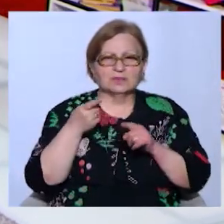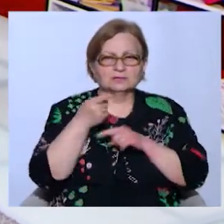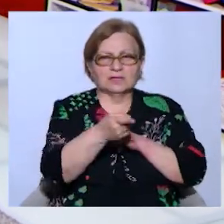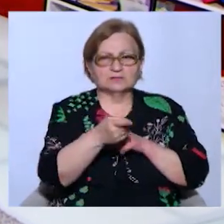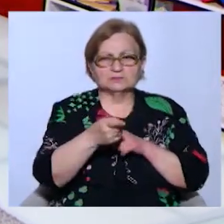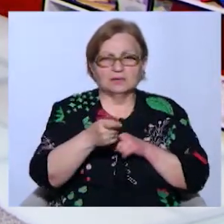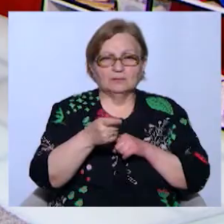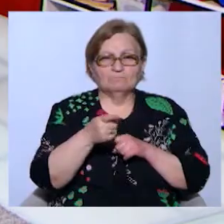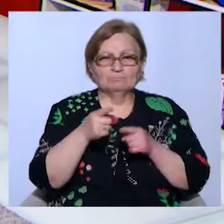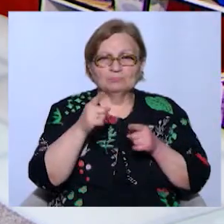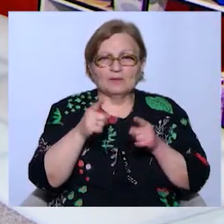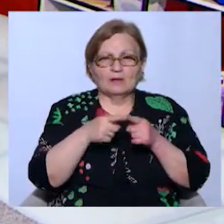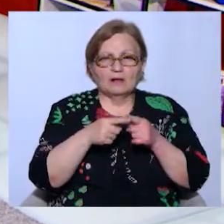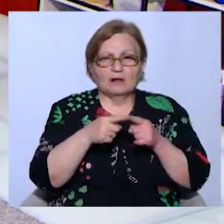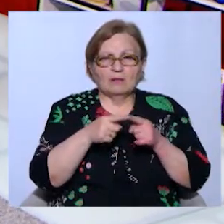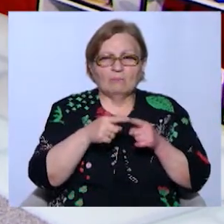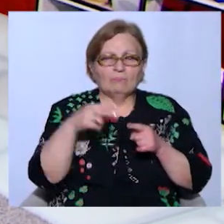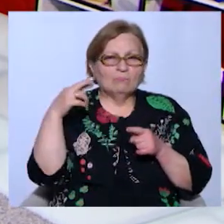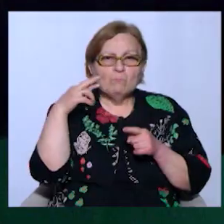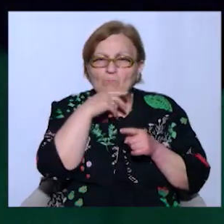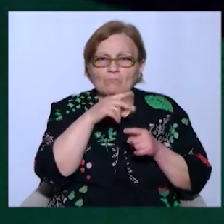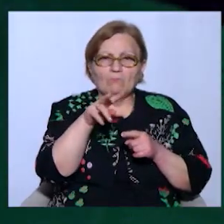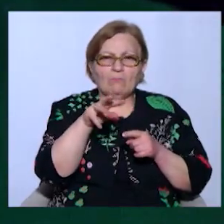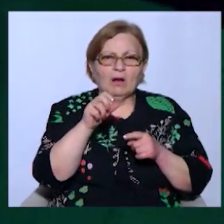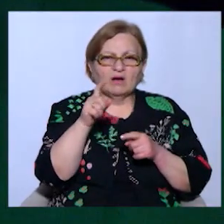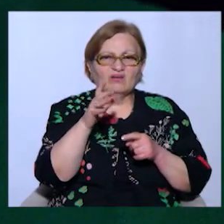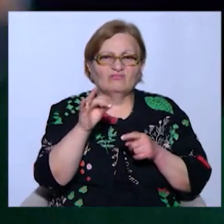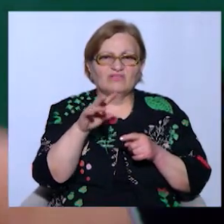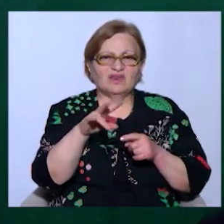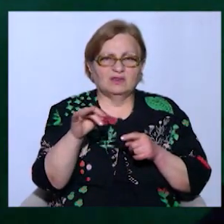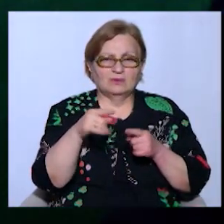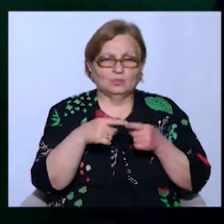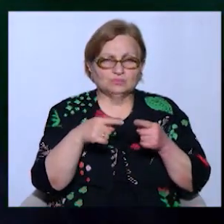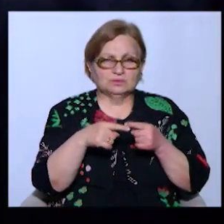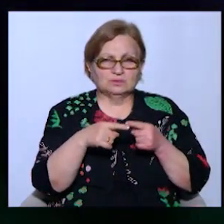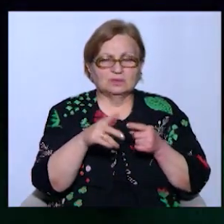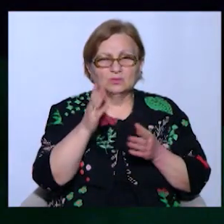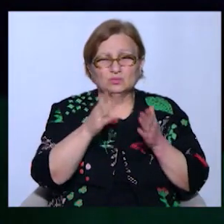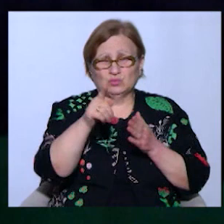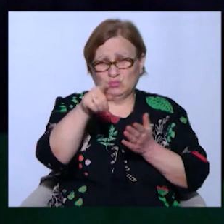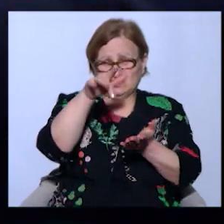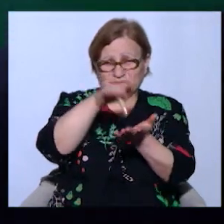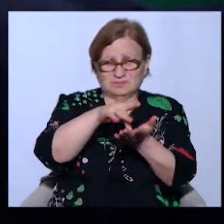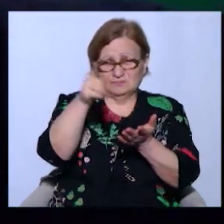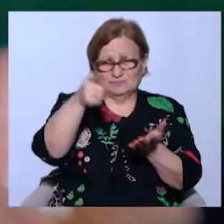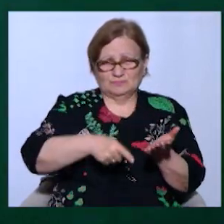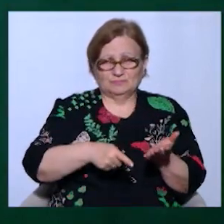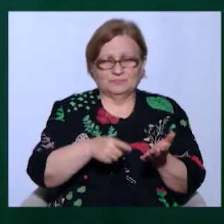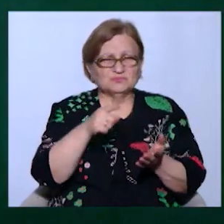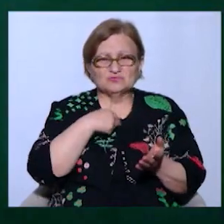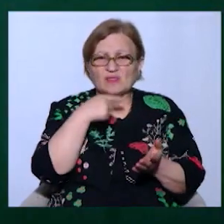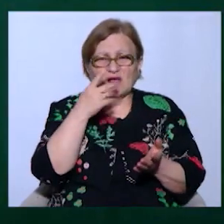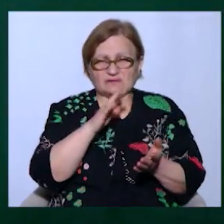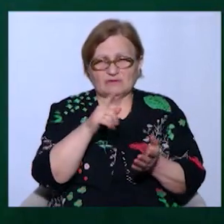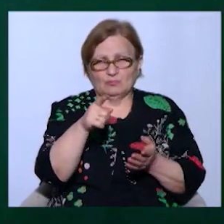კუთხით დაარტყა, უყურეთ თქვენ, აი აქ არის კარები. როდესაც აქედან ურტყამს ვიღაცა კარში ცხადი ასე, ხო? ამაზე არ ვამბობთ,